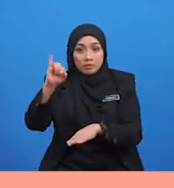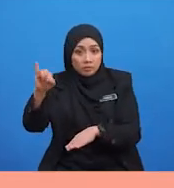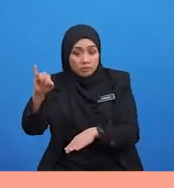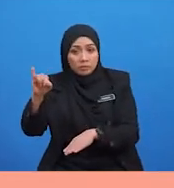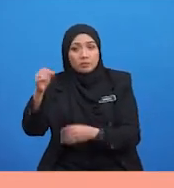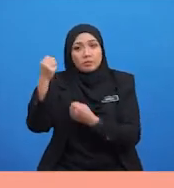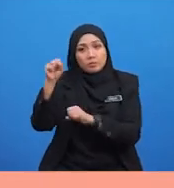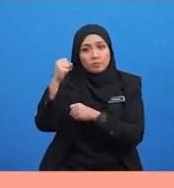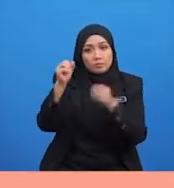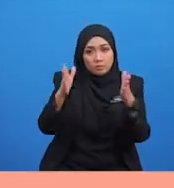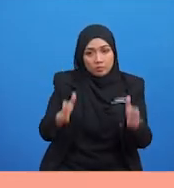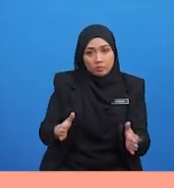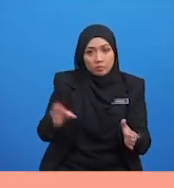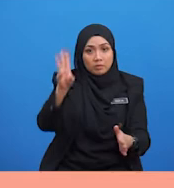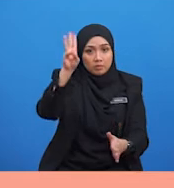markah.